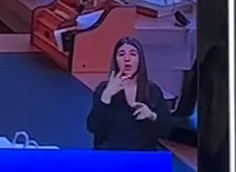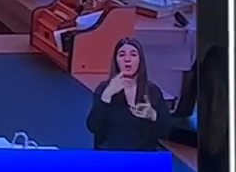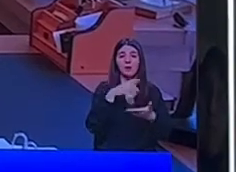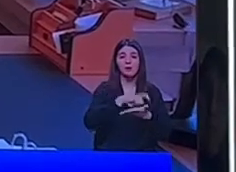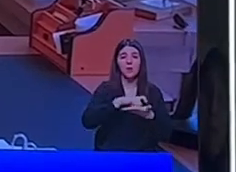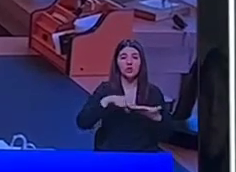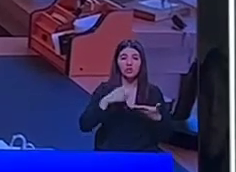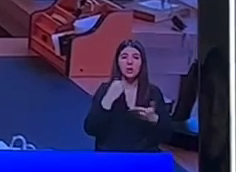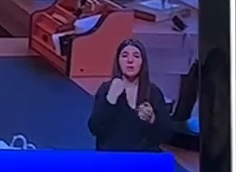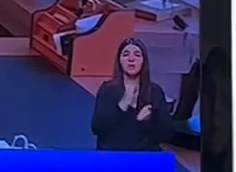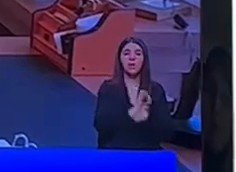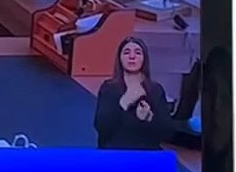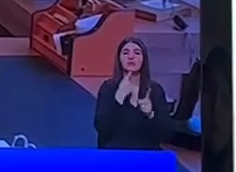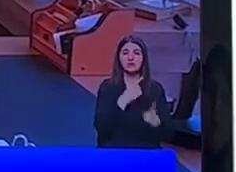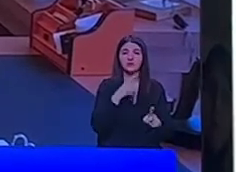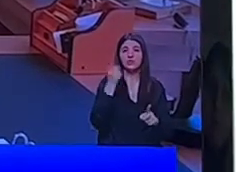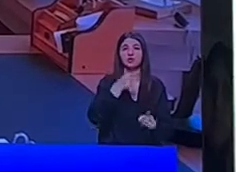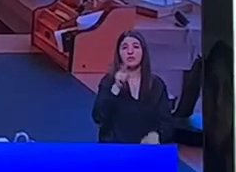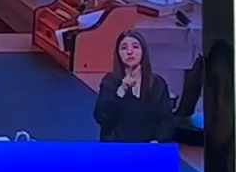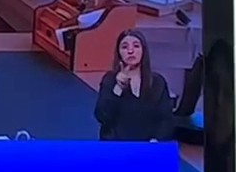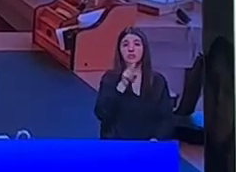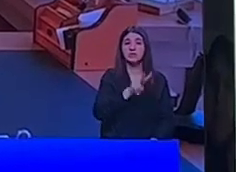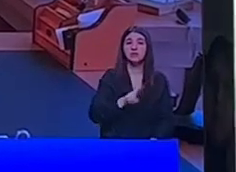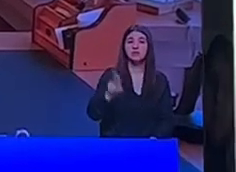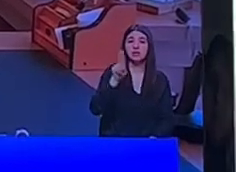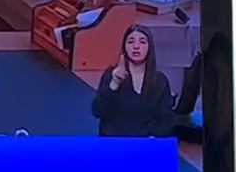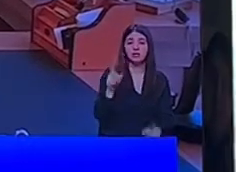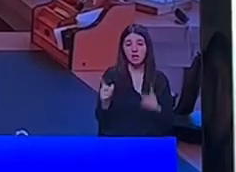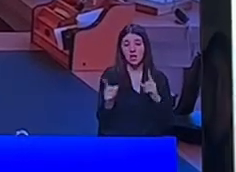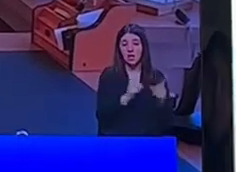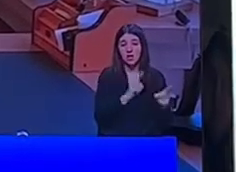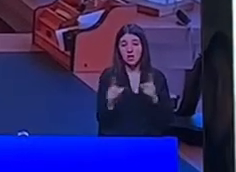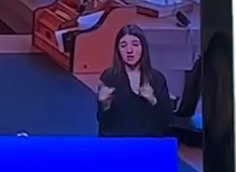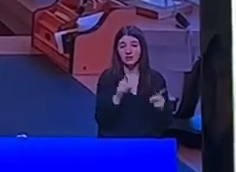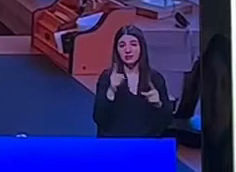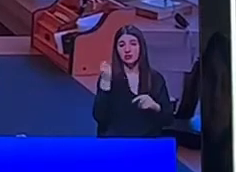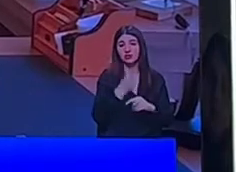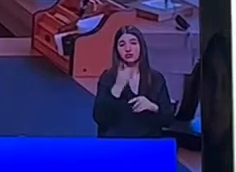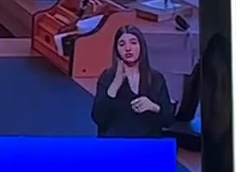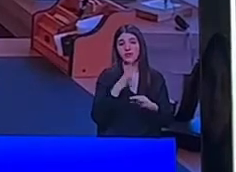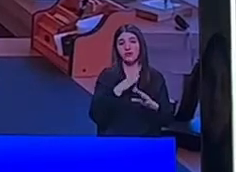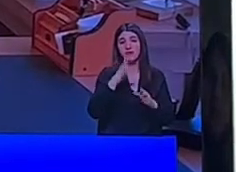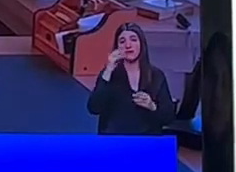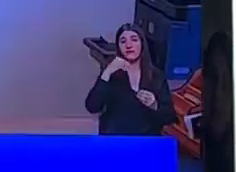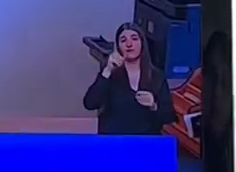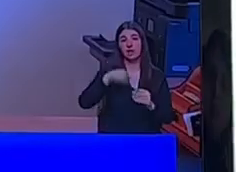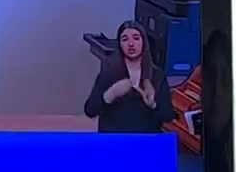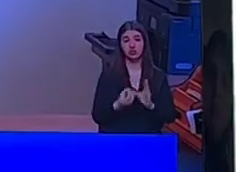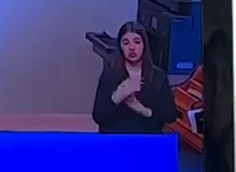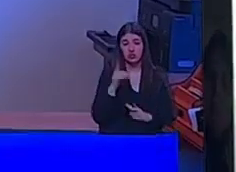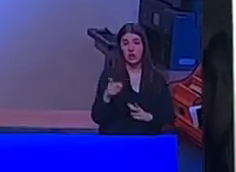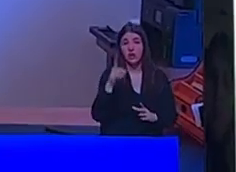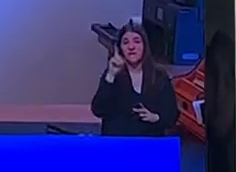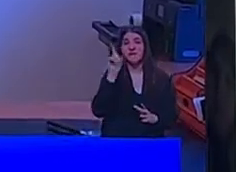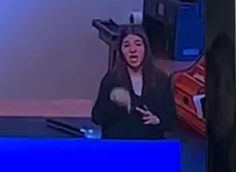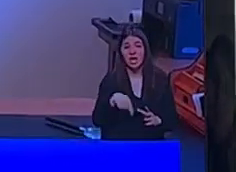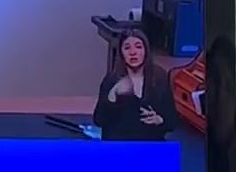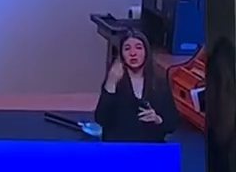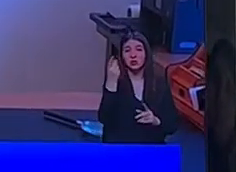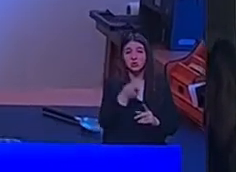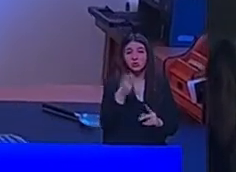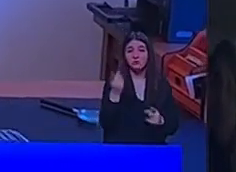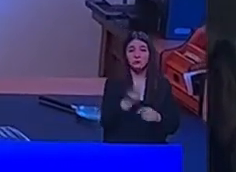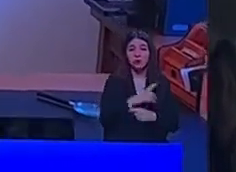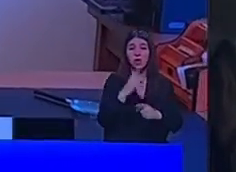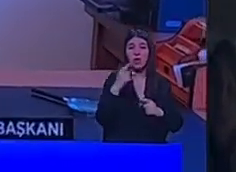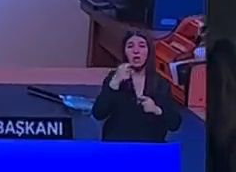mahkumu dediğimiz kişilerde %20 ile %27 arasında oranda bir vergilendirme oluyor. Vergi olan